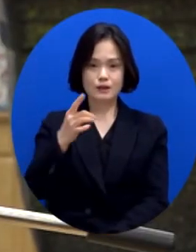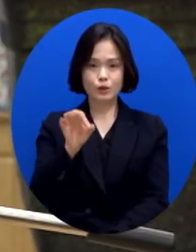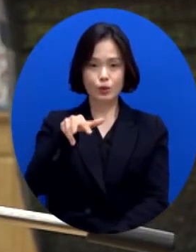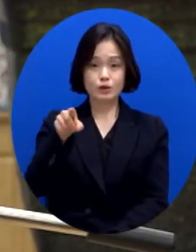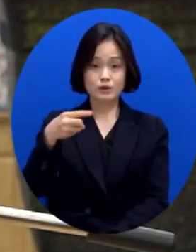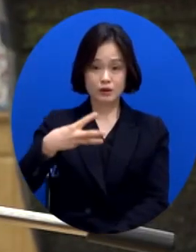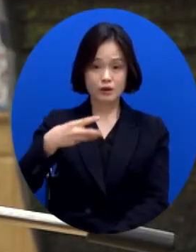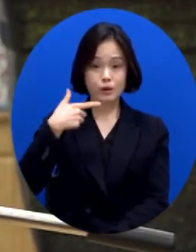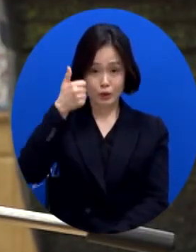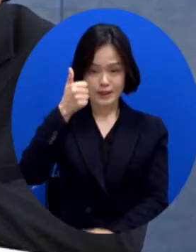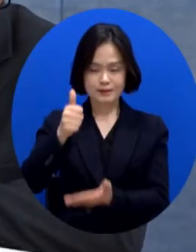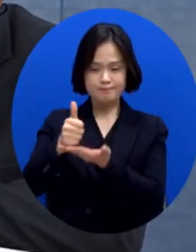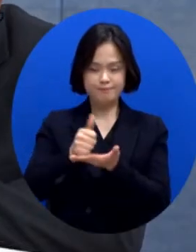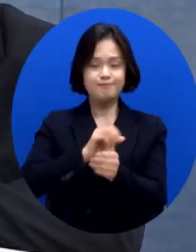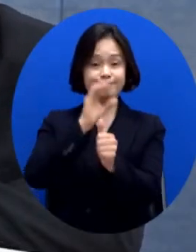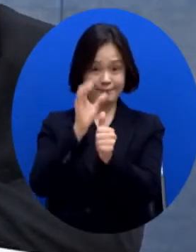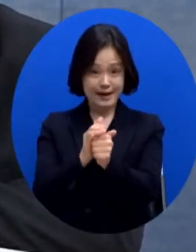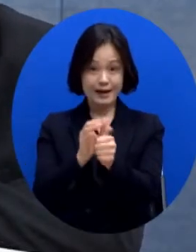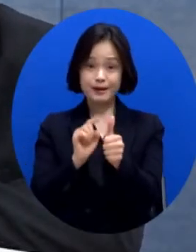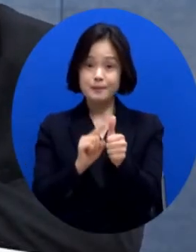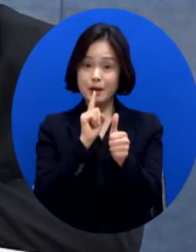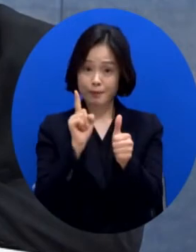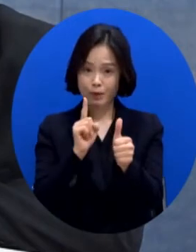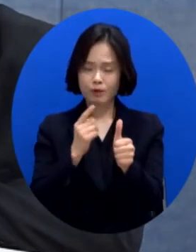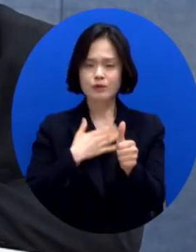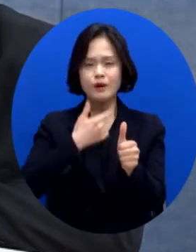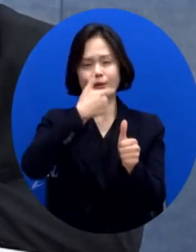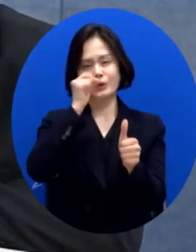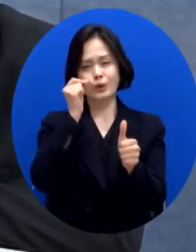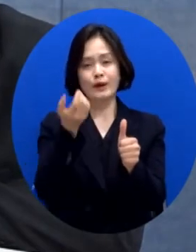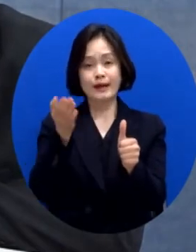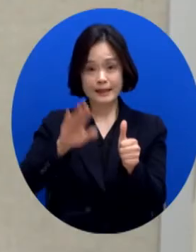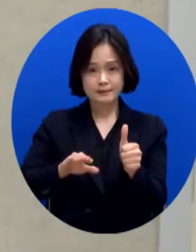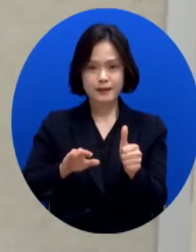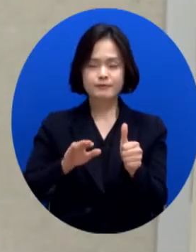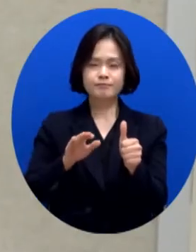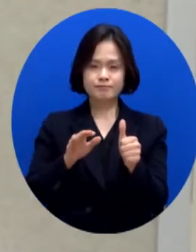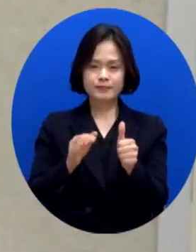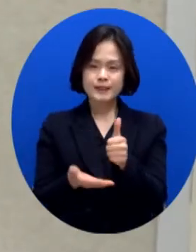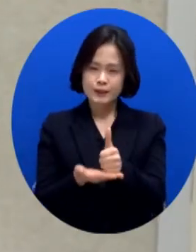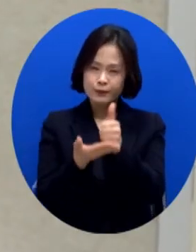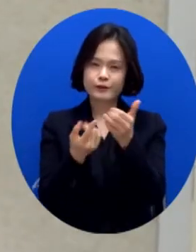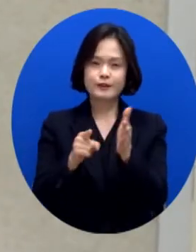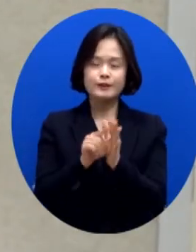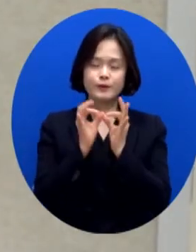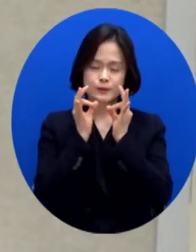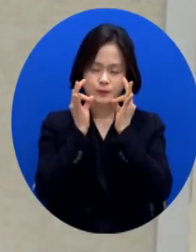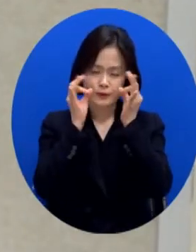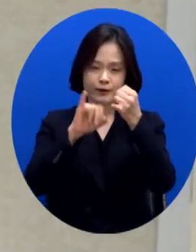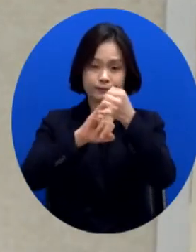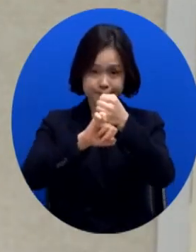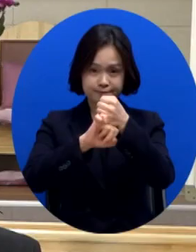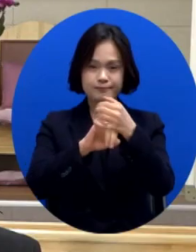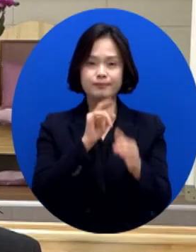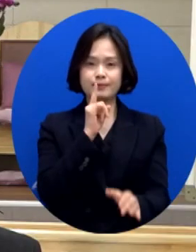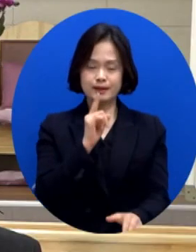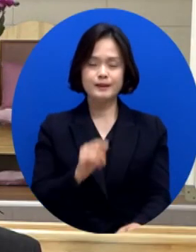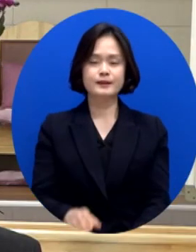선출했다 쓰며 장 신임 회장은 부족하지만 지방 회를 섬기는 데 최선을 다하겠다 고 포부를 밝혔습니다